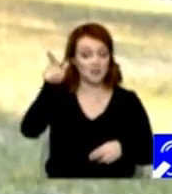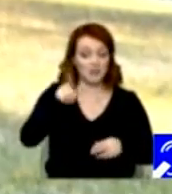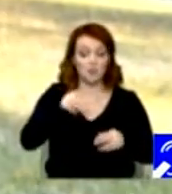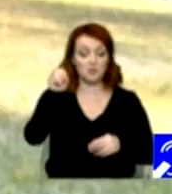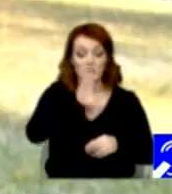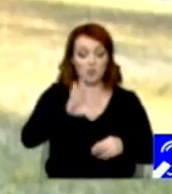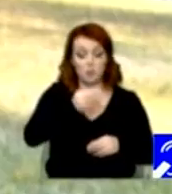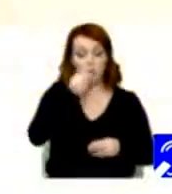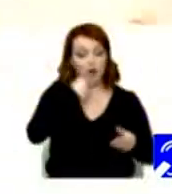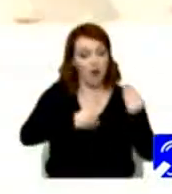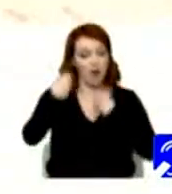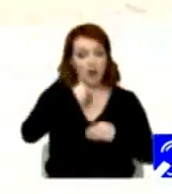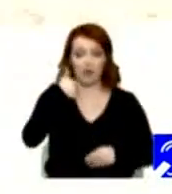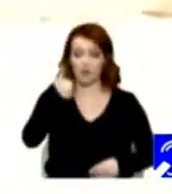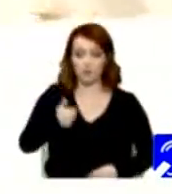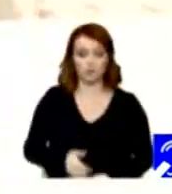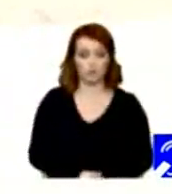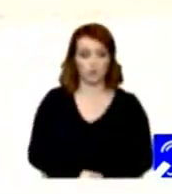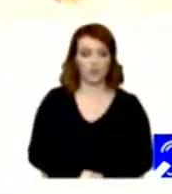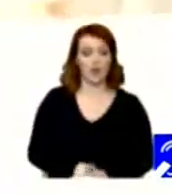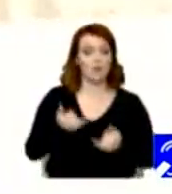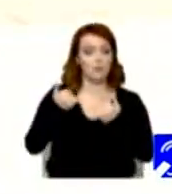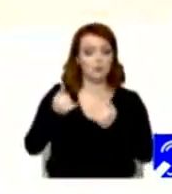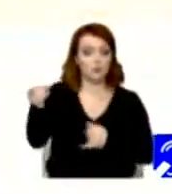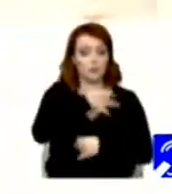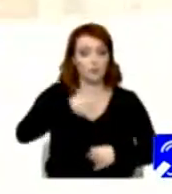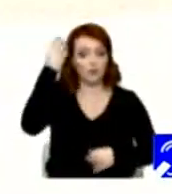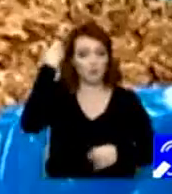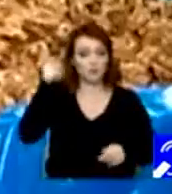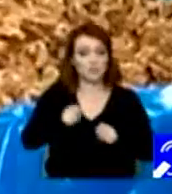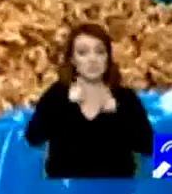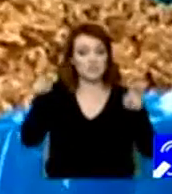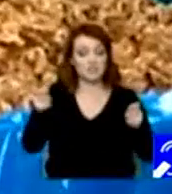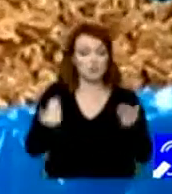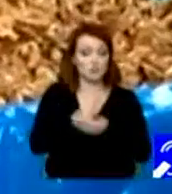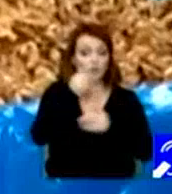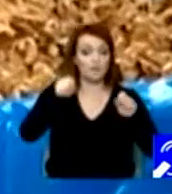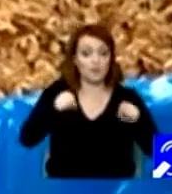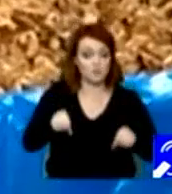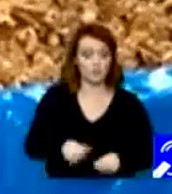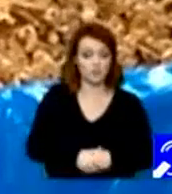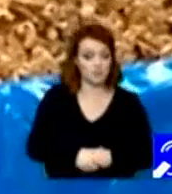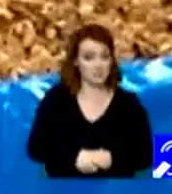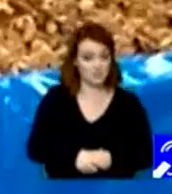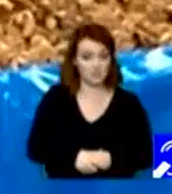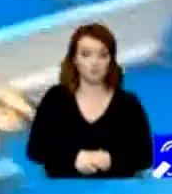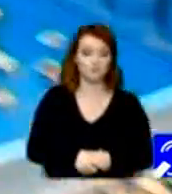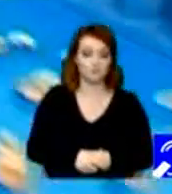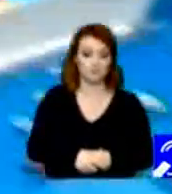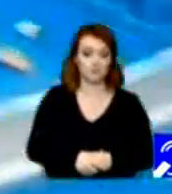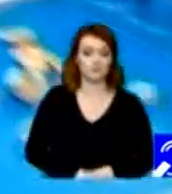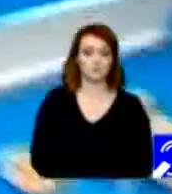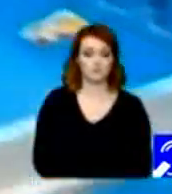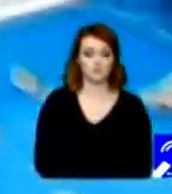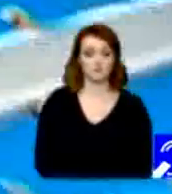noul sezon cu un mare deficit așa se face că pentru Republica Moldova se deschide noi oportunități ele nu pot fi valorificată pe